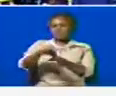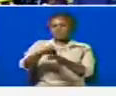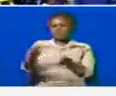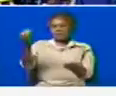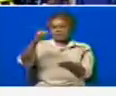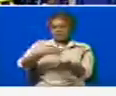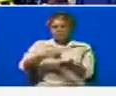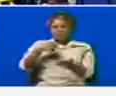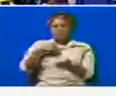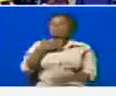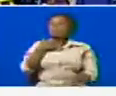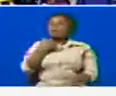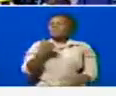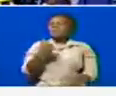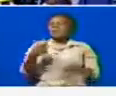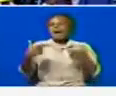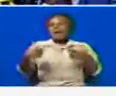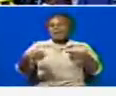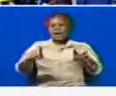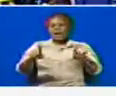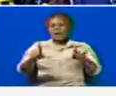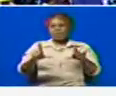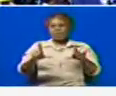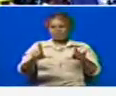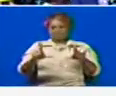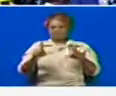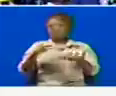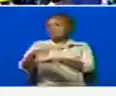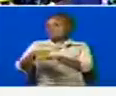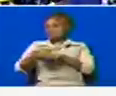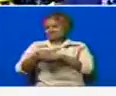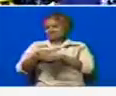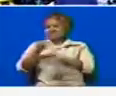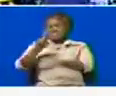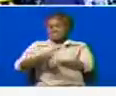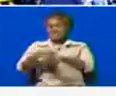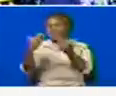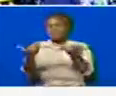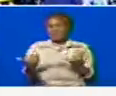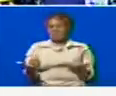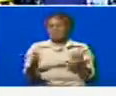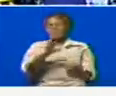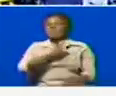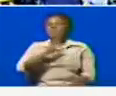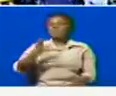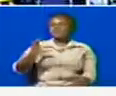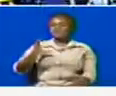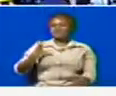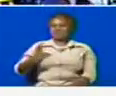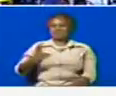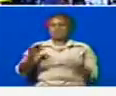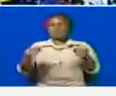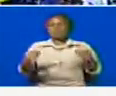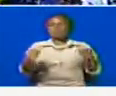marudio, na nitaomba Kilobi uniruhusu niongee kwa lugha ya kimombo. At this time the commissioners are